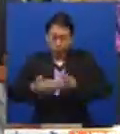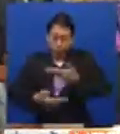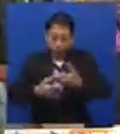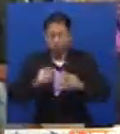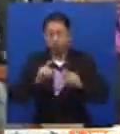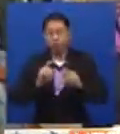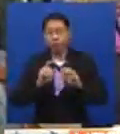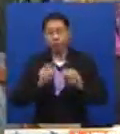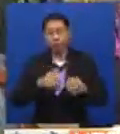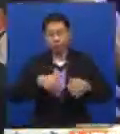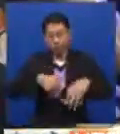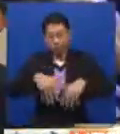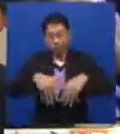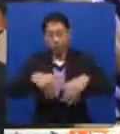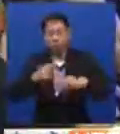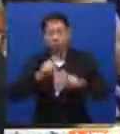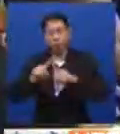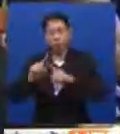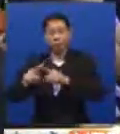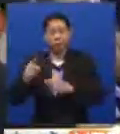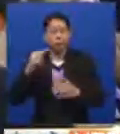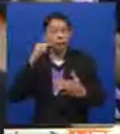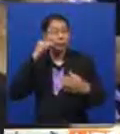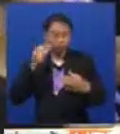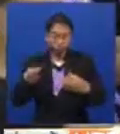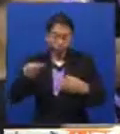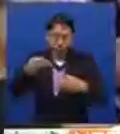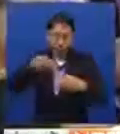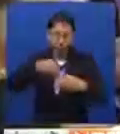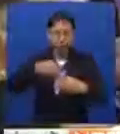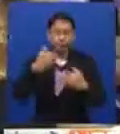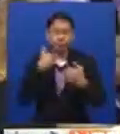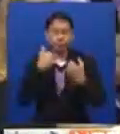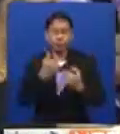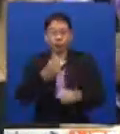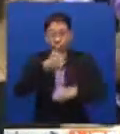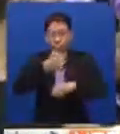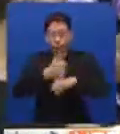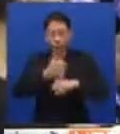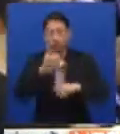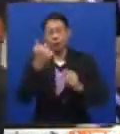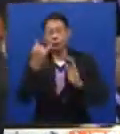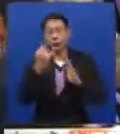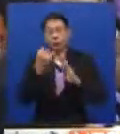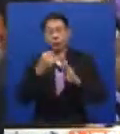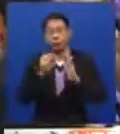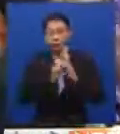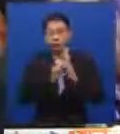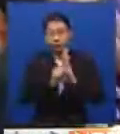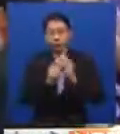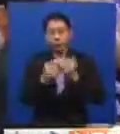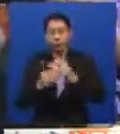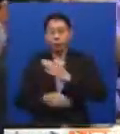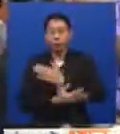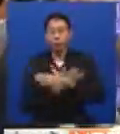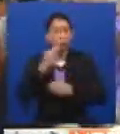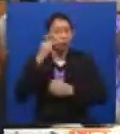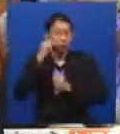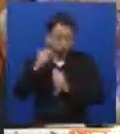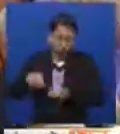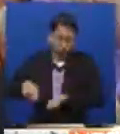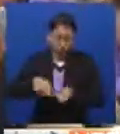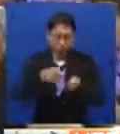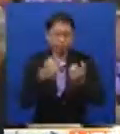ร่วมรดน้ำดำหัวขอพรอายุฯอาวิริยกิตติผู้ว่าราชการจังหวัดศรีสะเกษนะคะเนื่องในโอกาสวันสงกรานต์นั่น